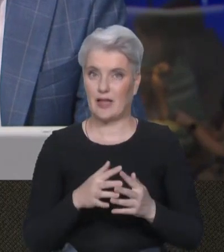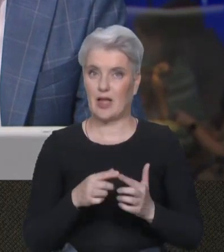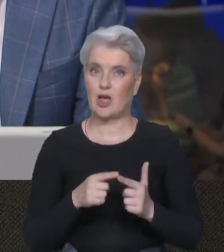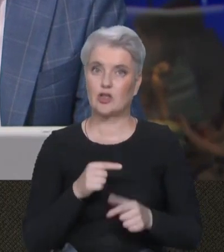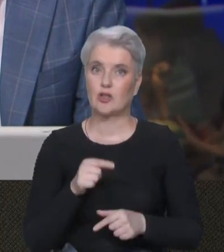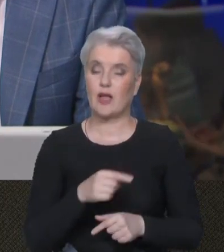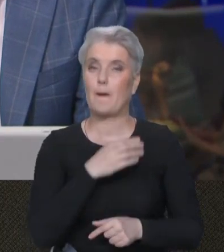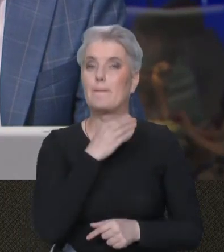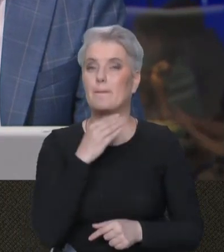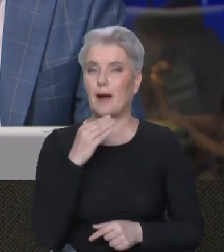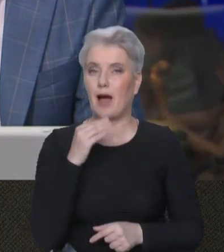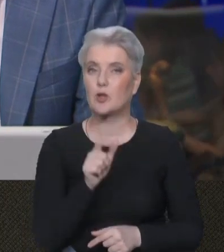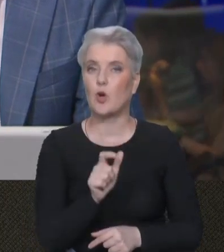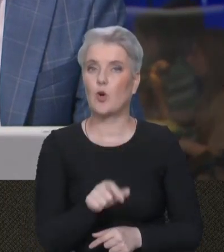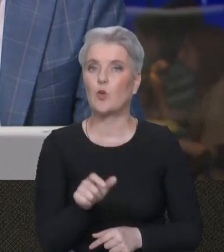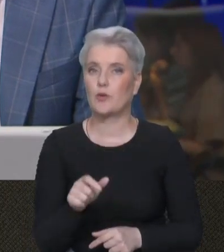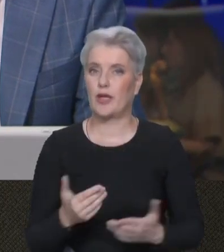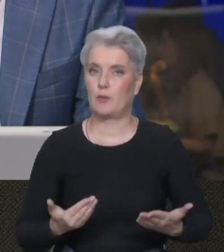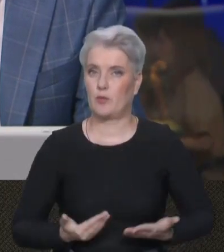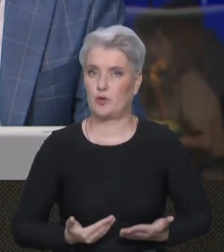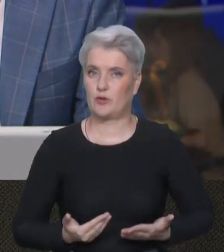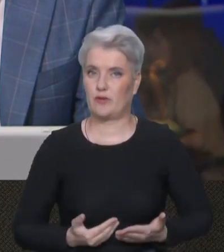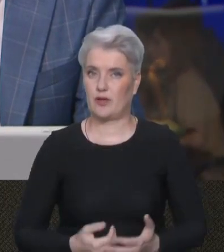багато людей проживає зараз?